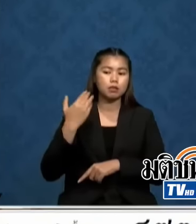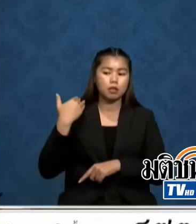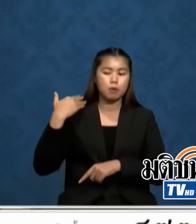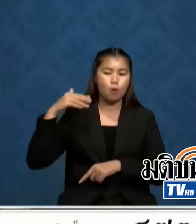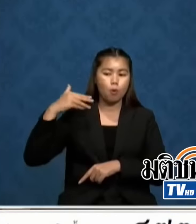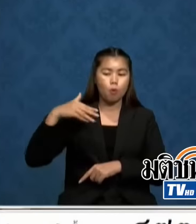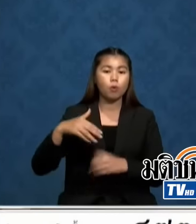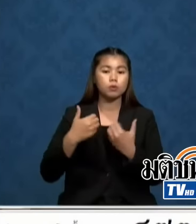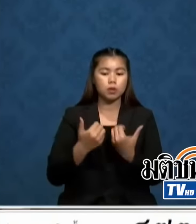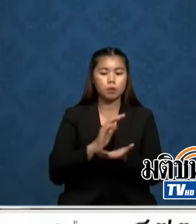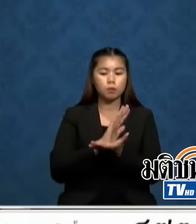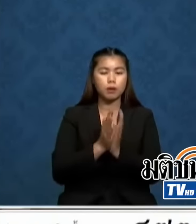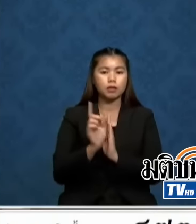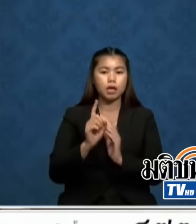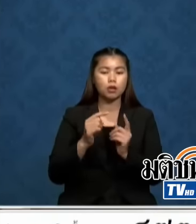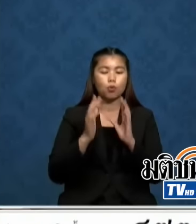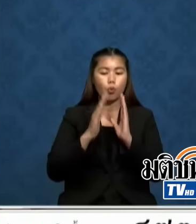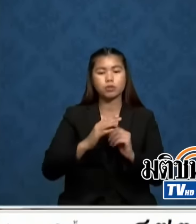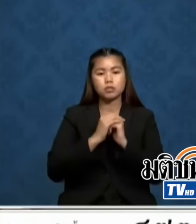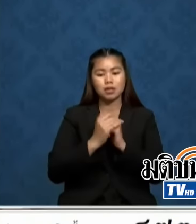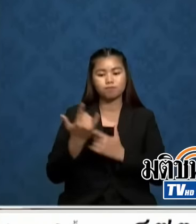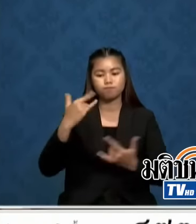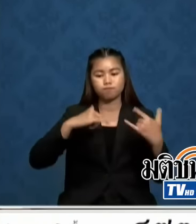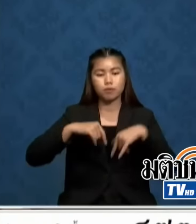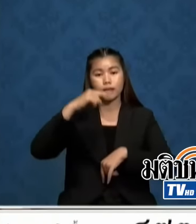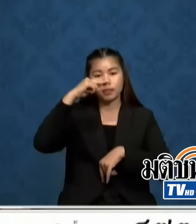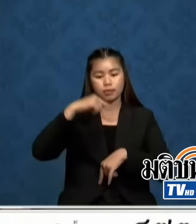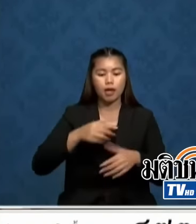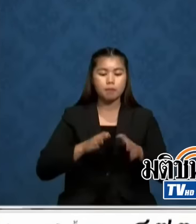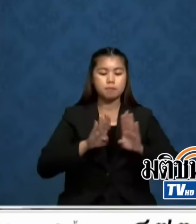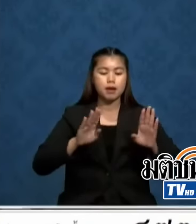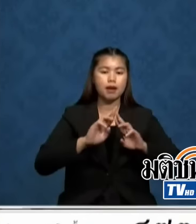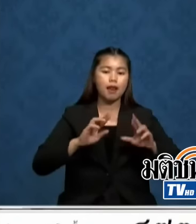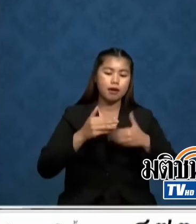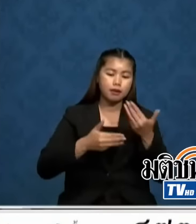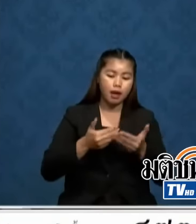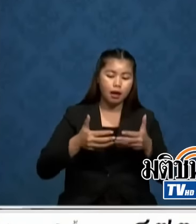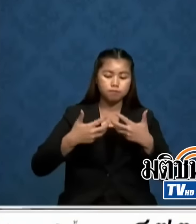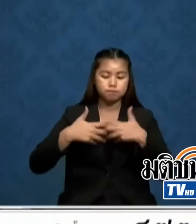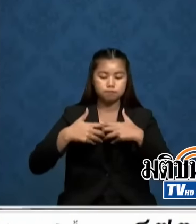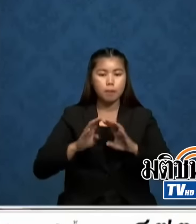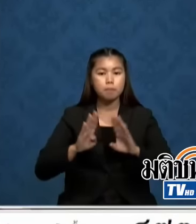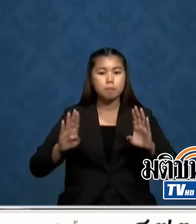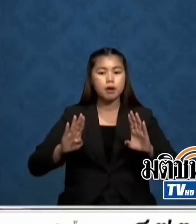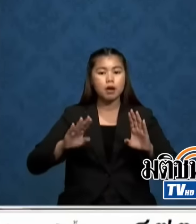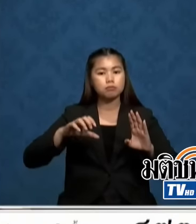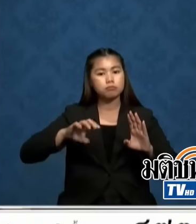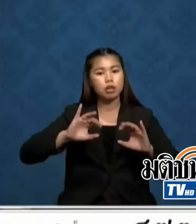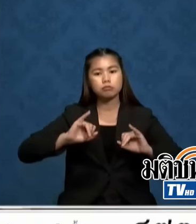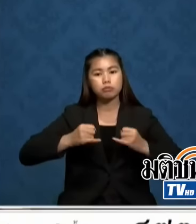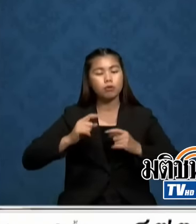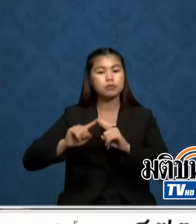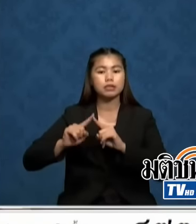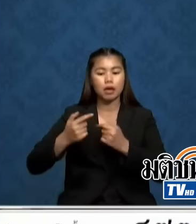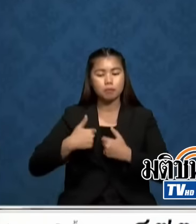4/2559ก็คือทุนจีนสีเทาที่เป็นต้นเหตุในการเข้ามาประกอบกิจการโรงงานภายใต้คำสั่งนี้สร้างปัญหาด้วยการ